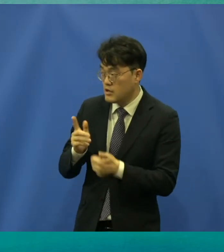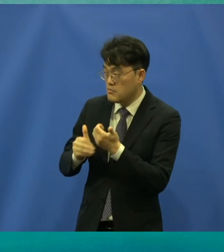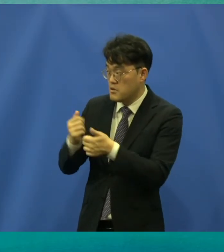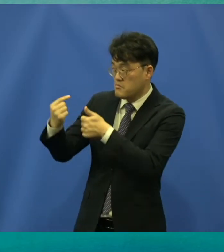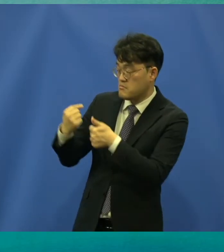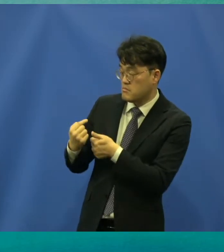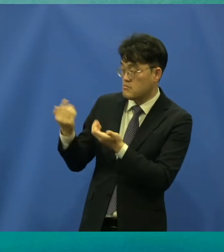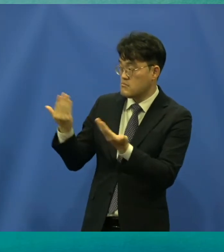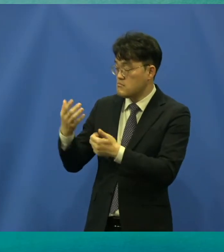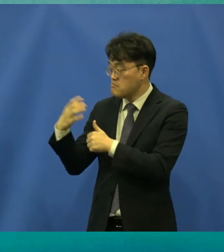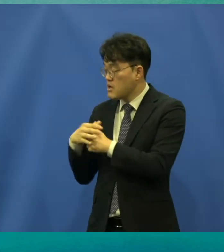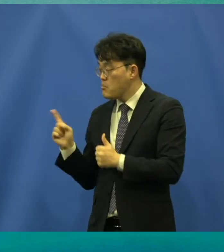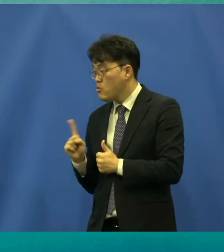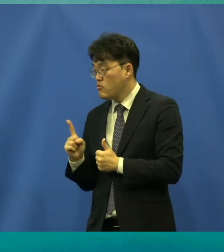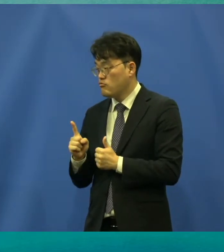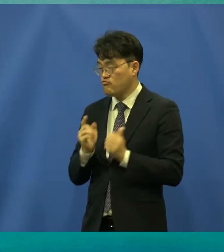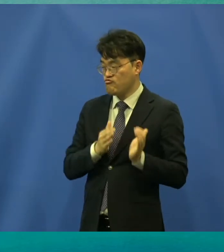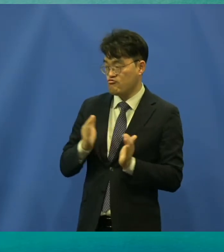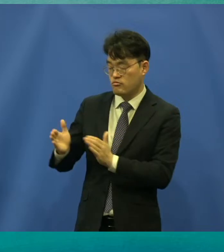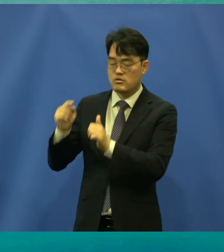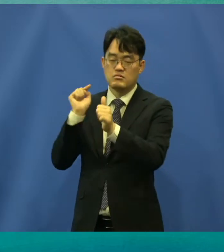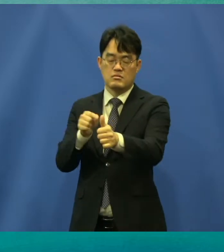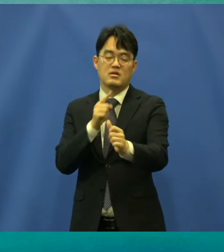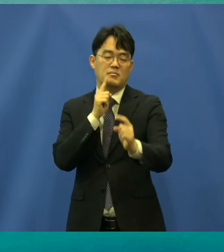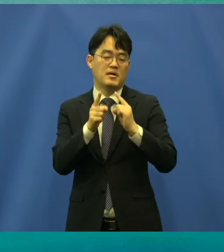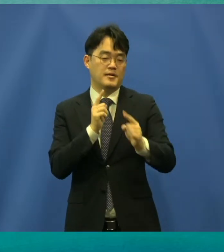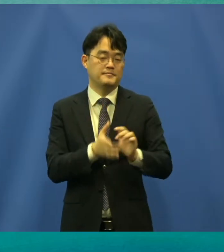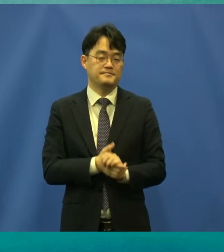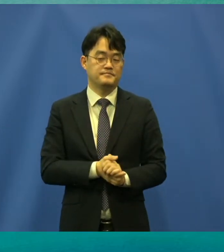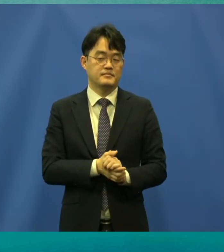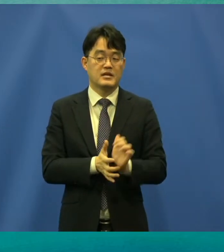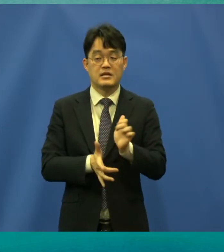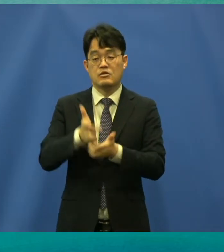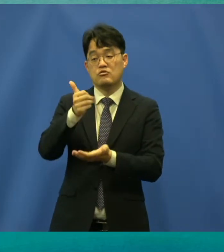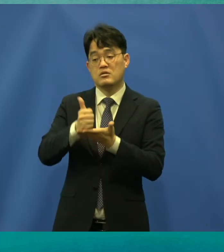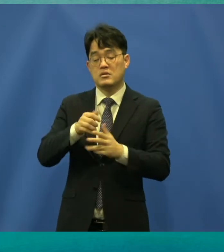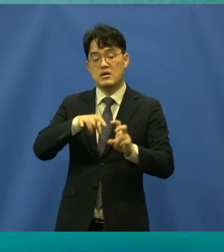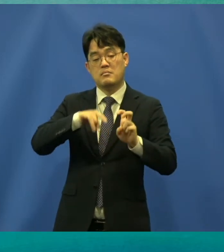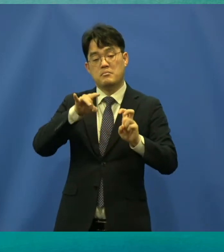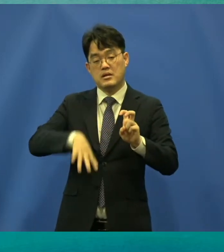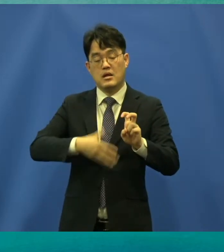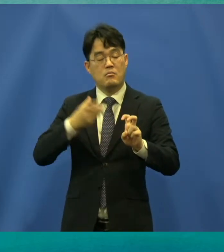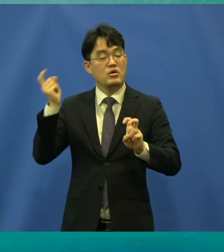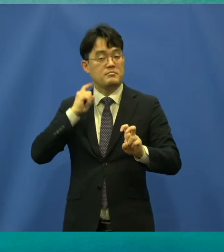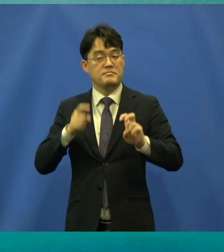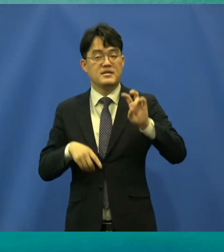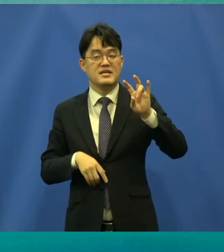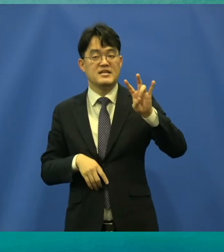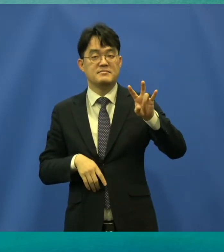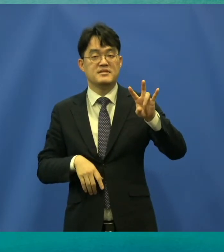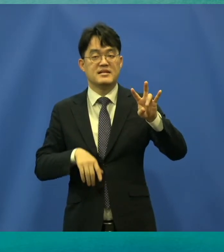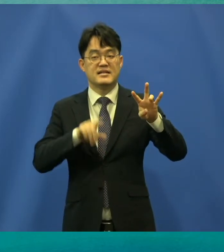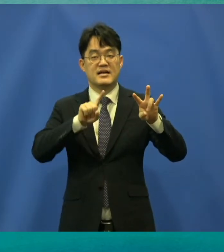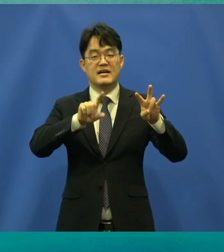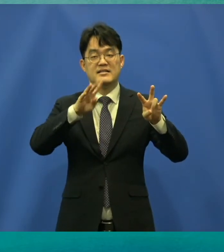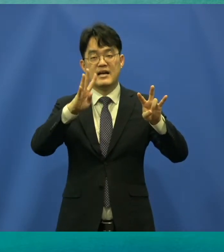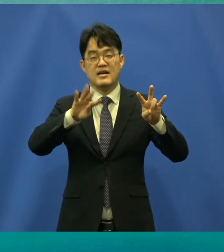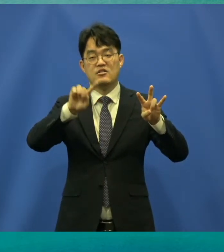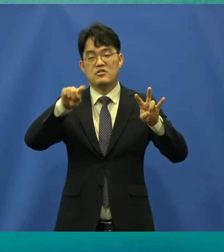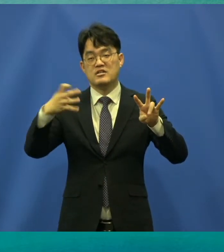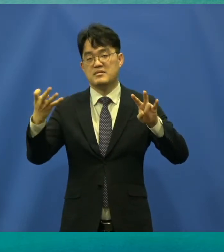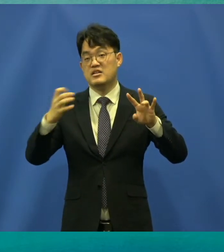대한 예언을 하셨습니다. 24장 4절로 마태복음 24장 4절로 14절은 조금 길지만 그래도